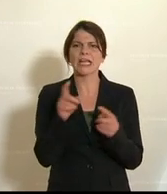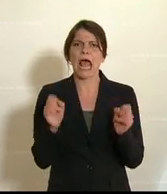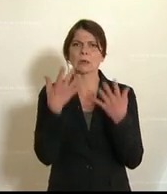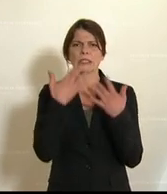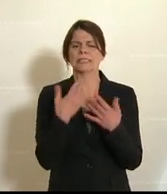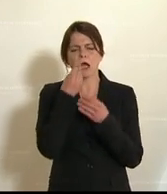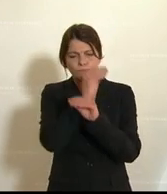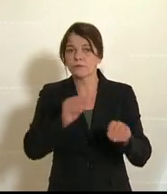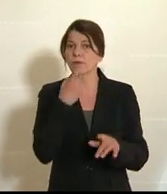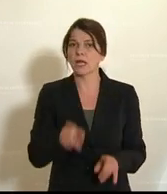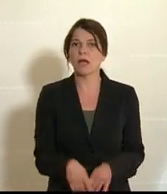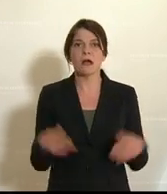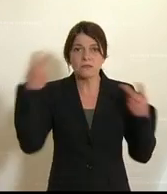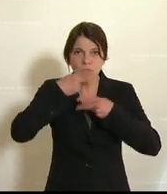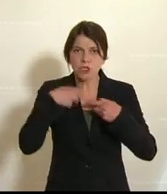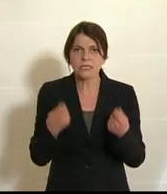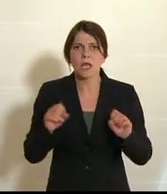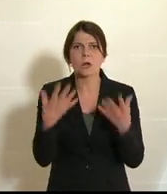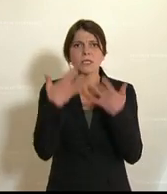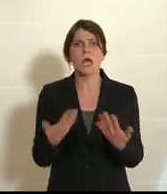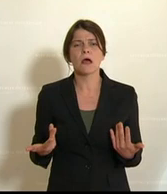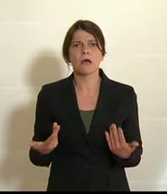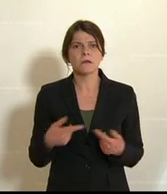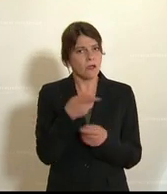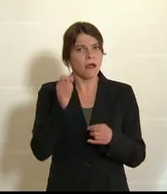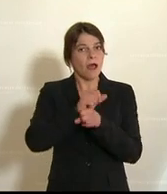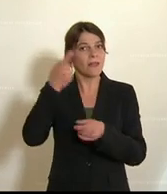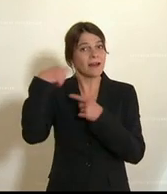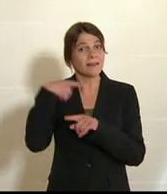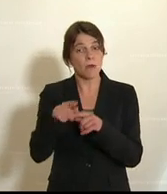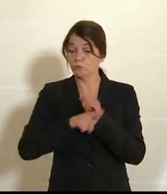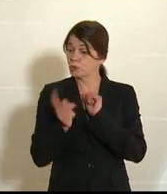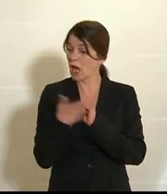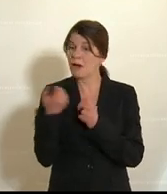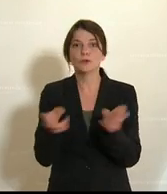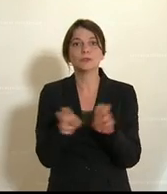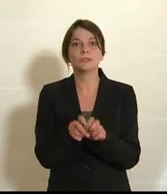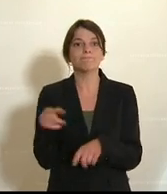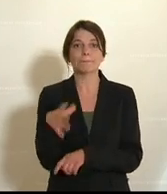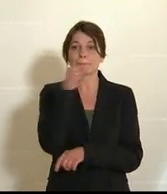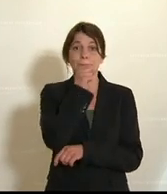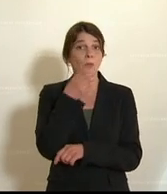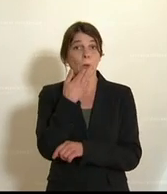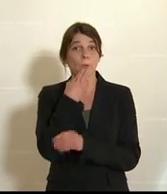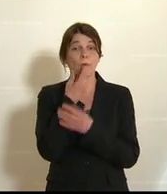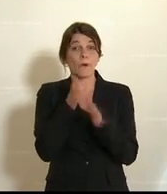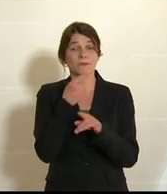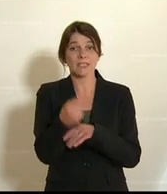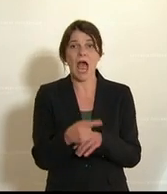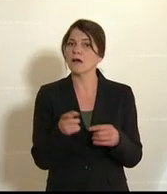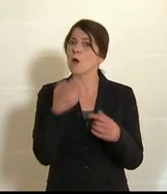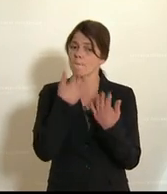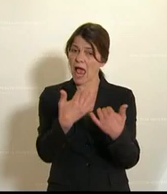Zahlen. Selbstverständlich gibt es die aktuellen Zahlen. Wir können uns erinnern, im Budgetausschuss, sie werden einfach nicht mitgeteilt und nicht dem